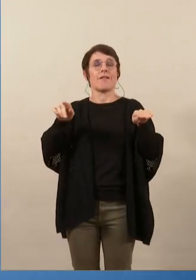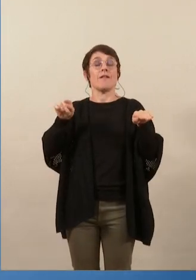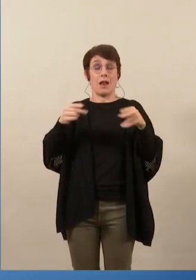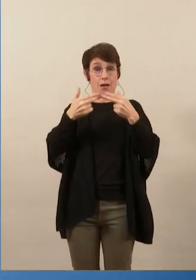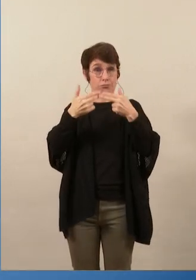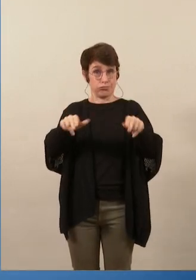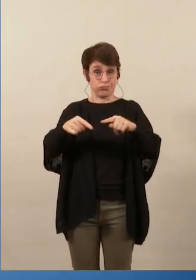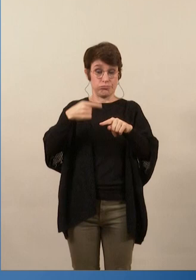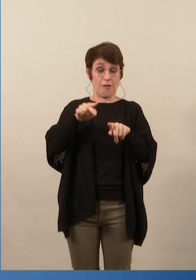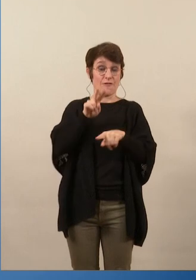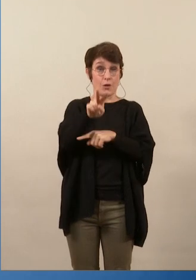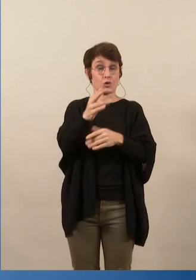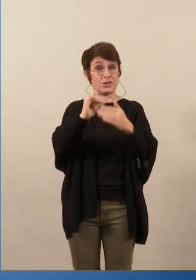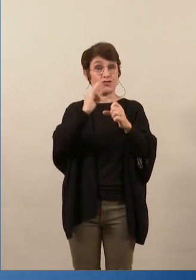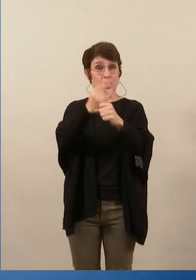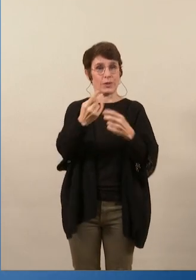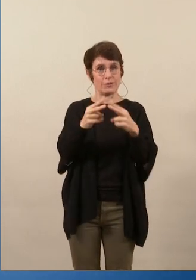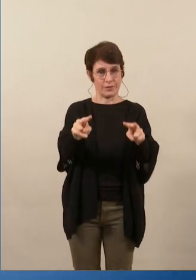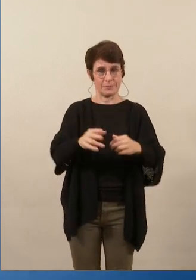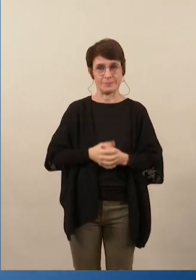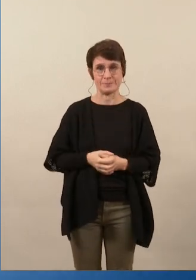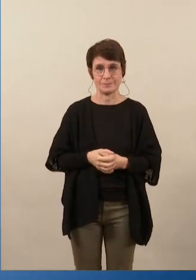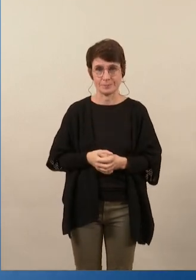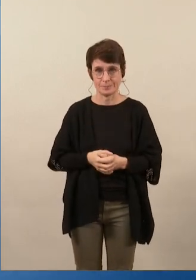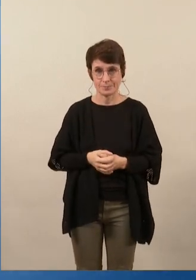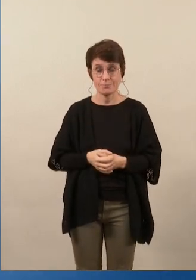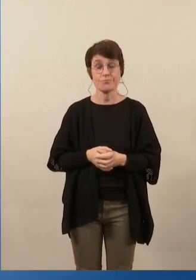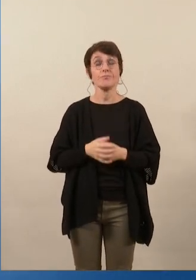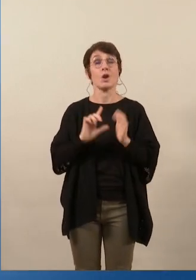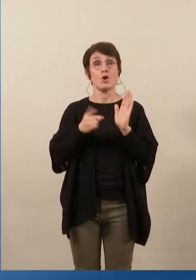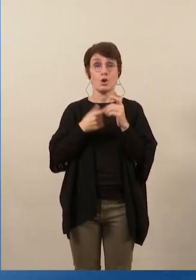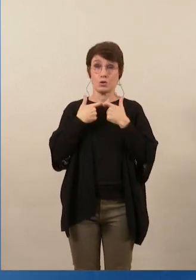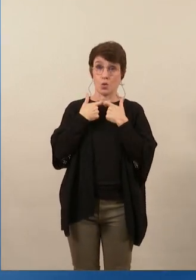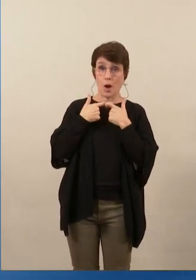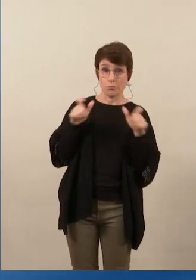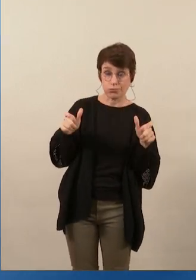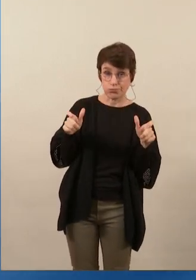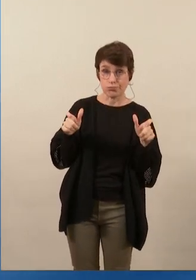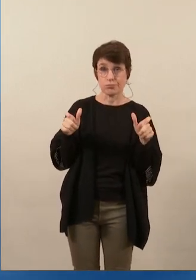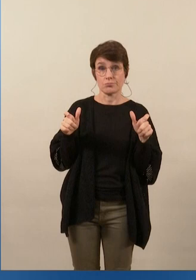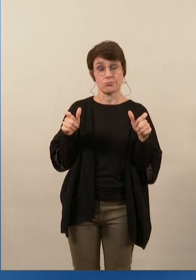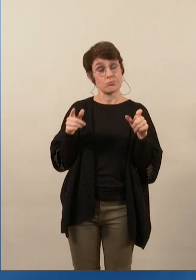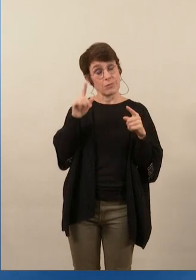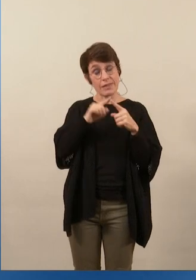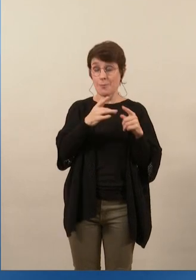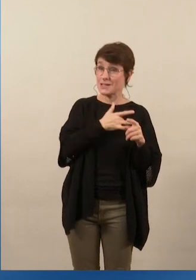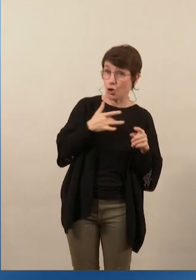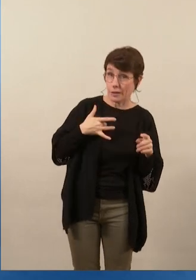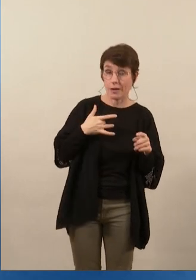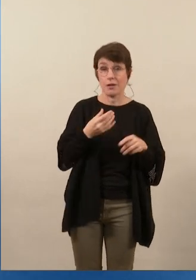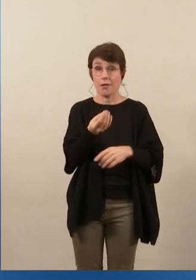ce vendredi notre attachement à l'accès au droit y compris celui de la santé et de